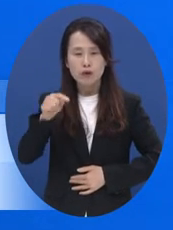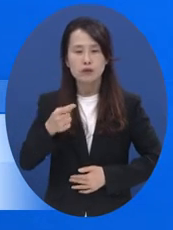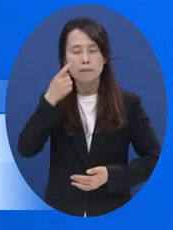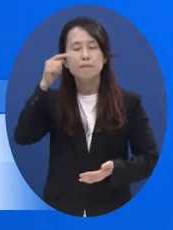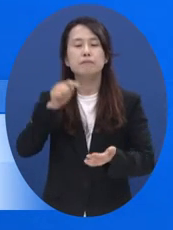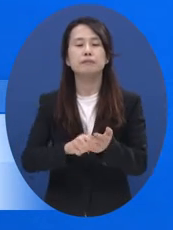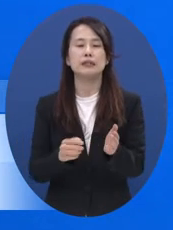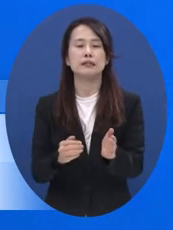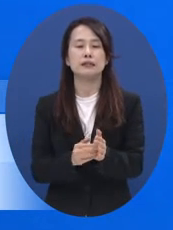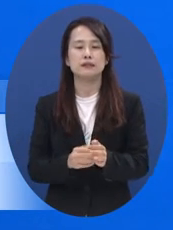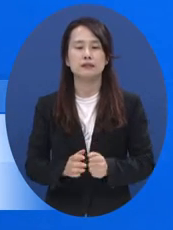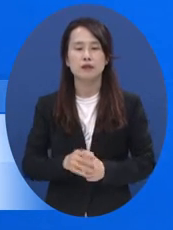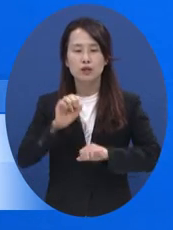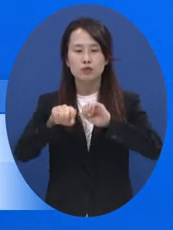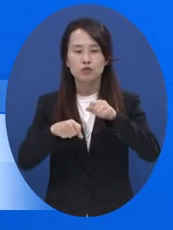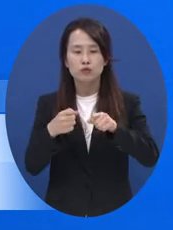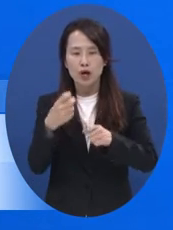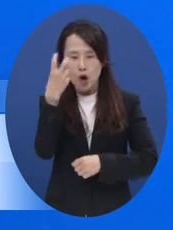됐습니다.